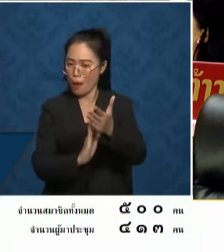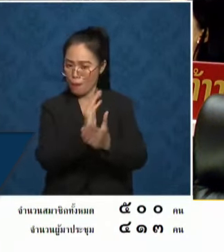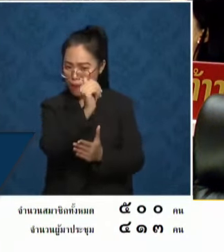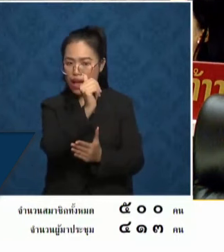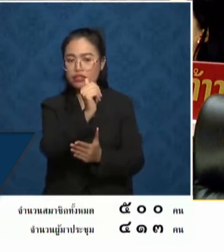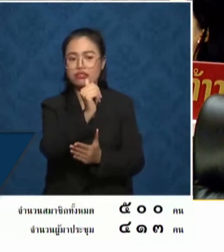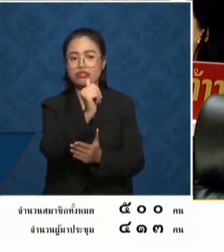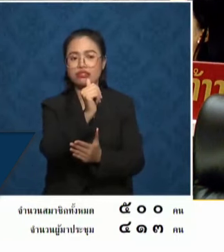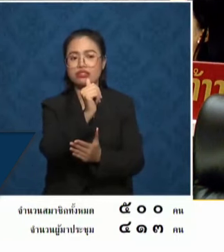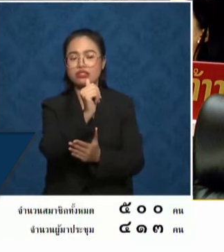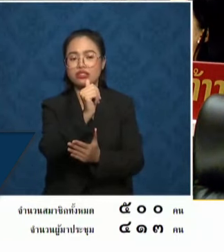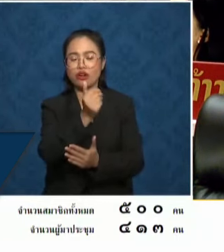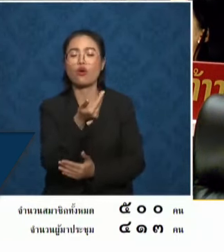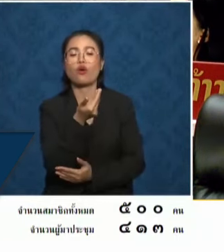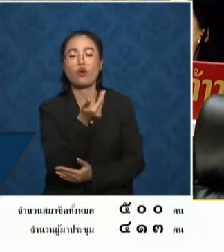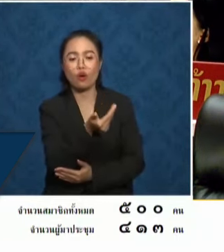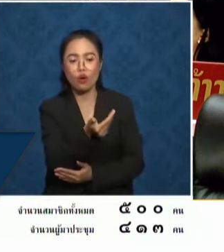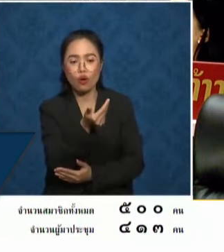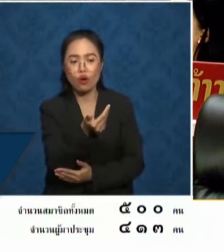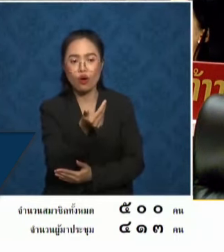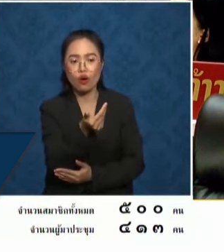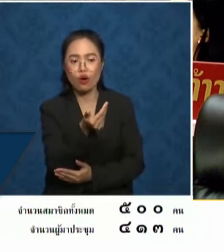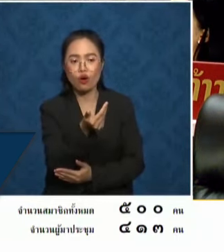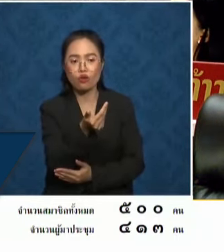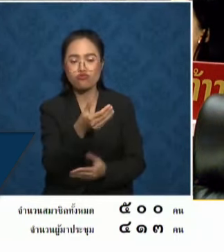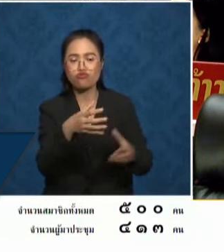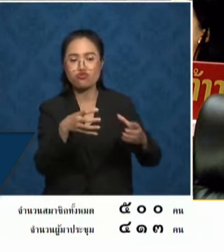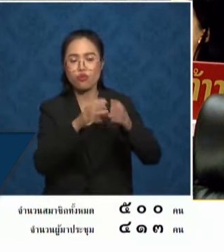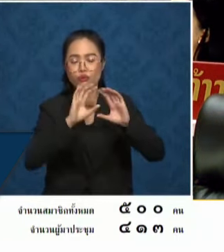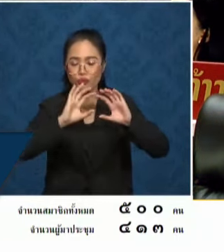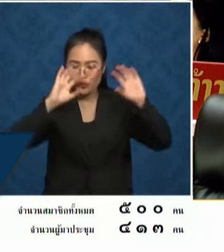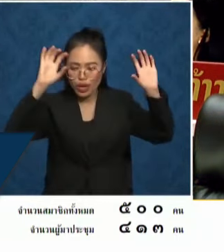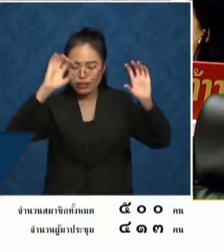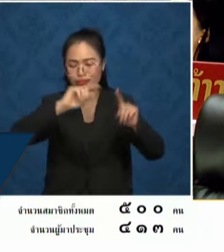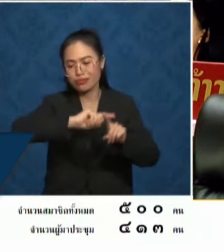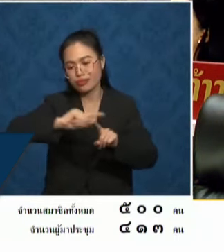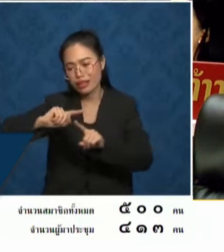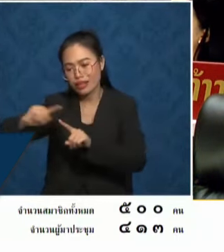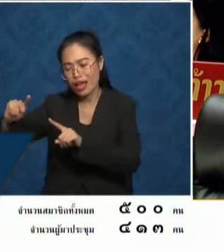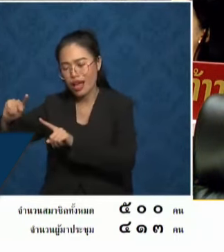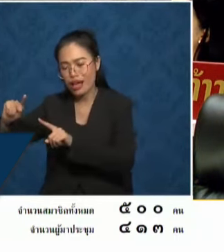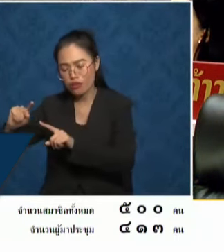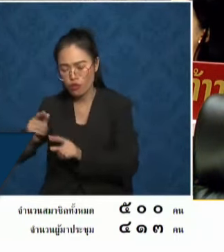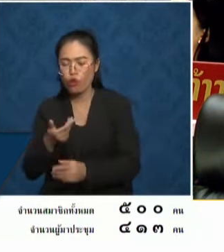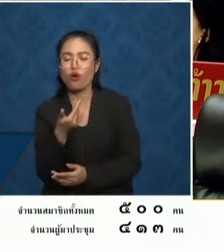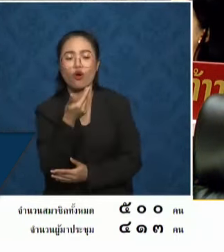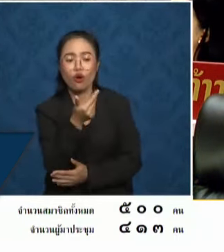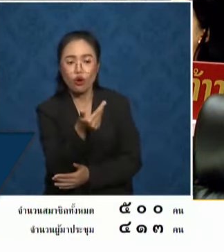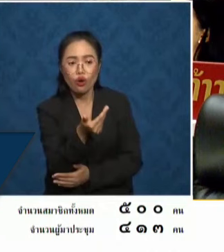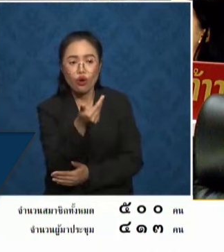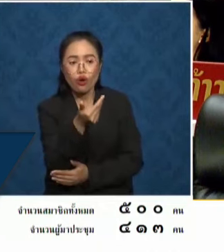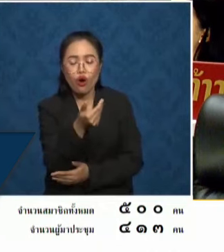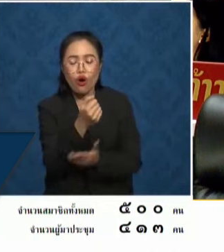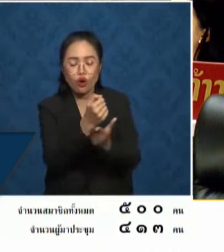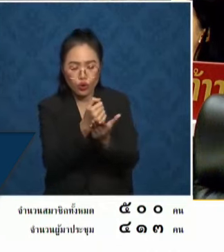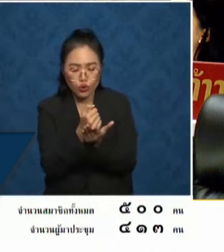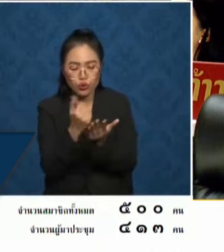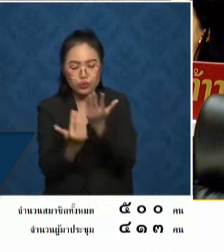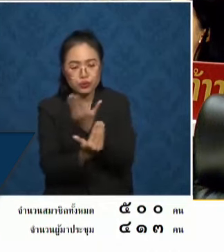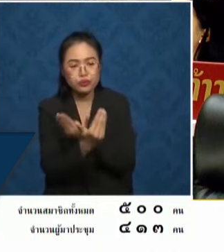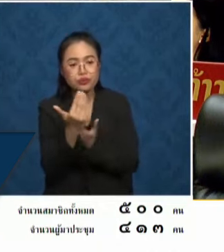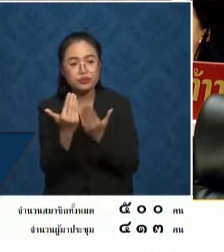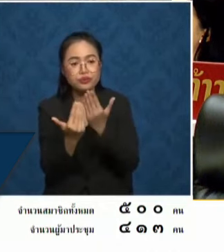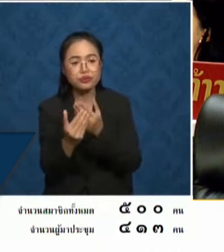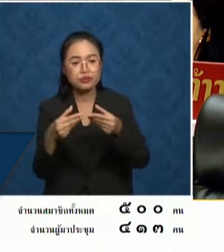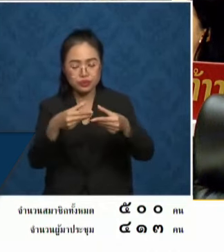แล้วขอวิงวอนนะคะท่านผู้มีอำนาจทุกท่านโดยเฉพาะฝั่งรัฐบาลนะคะลองพิจารณาดู